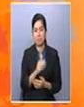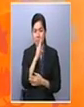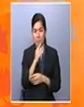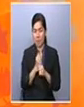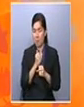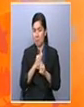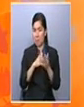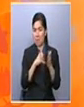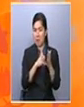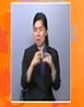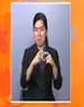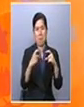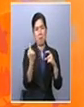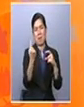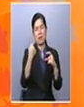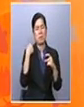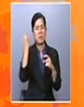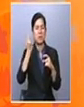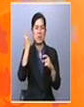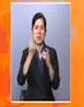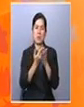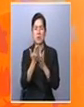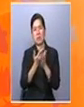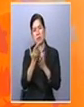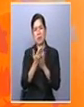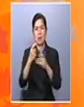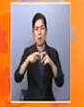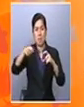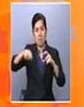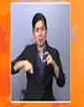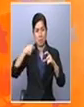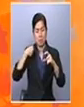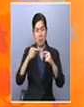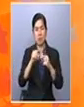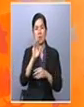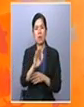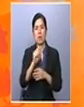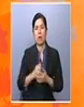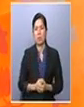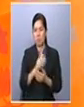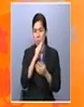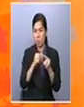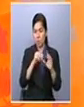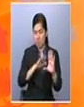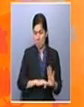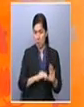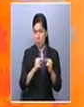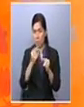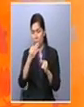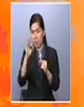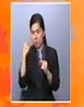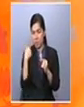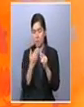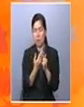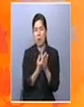ใบเดียวเที่ยวช้อปปิ้งกดเงินเดินทางที่ไหนก็ได้ต้องยกให้กับบัตร B First Smart Rapid ถ้าสมัครภายในงานฟรีค่าธรรมเนียมแรกเข้า100บ